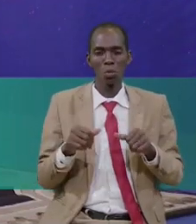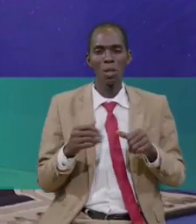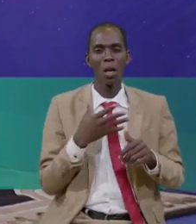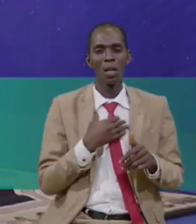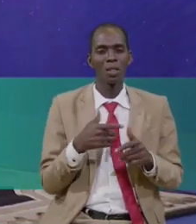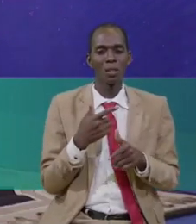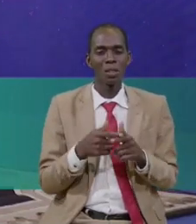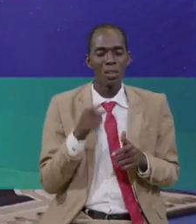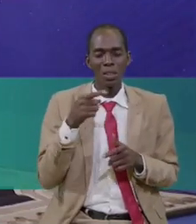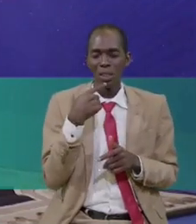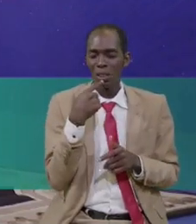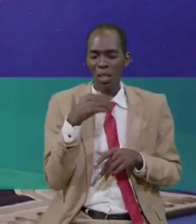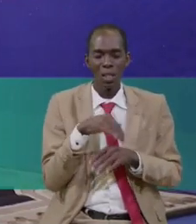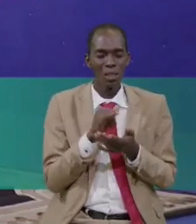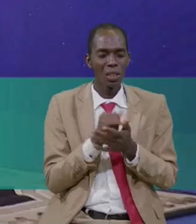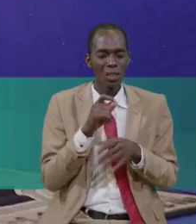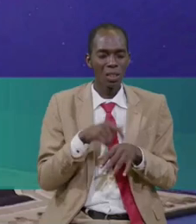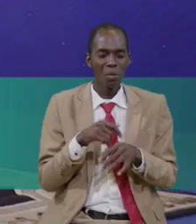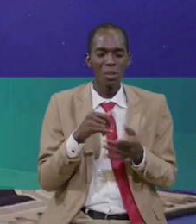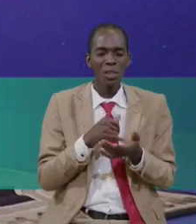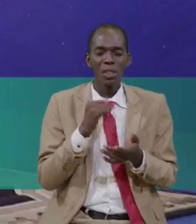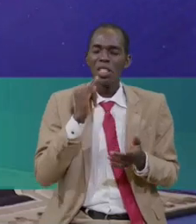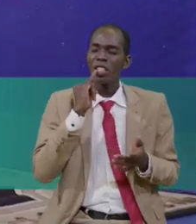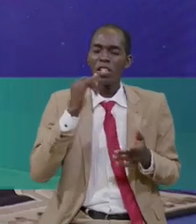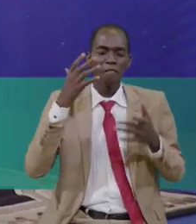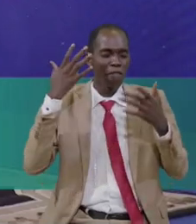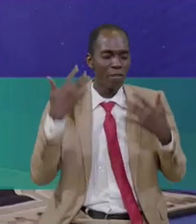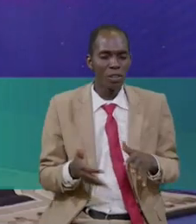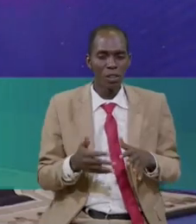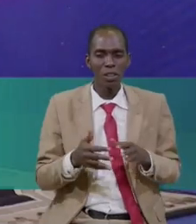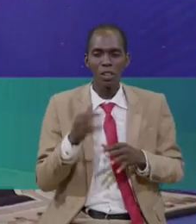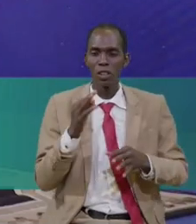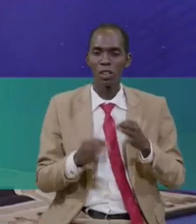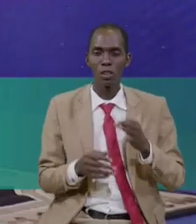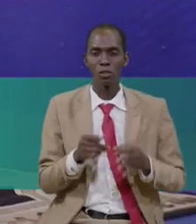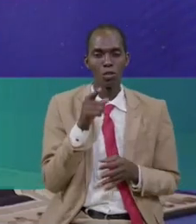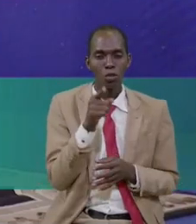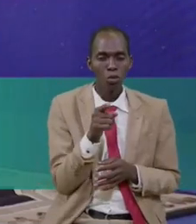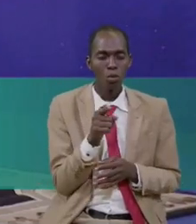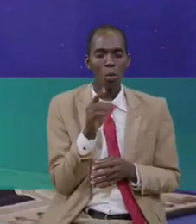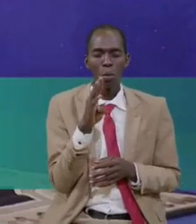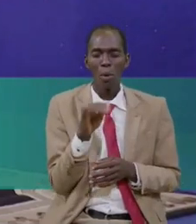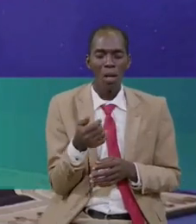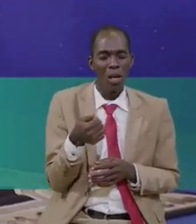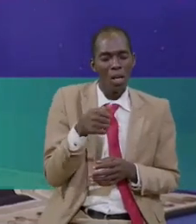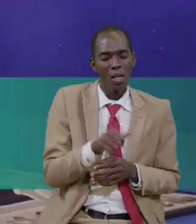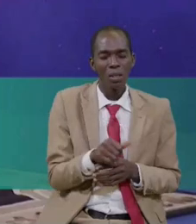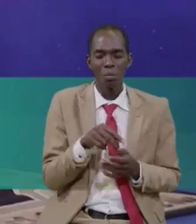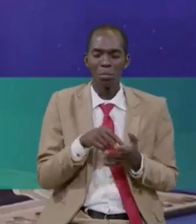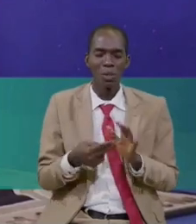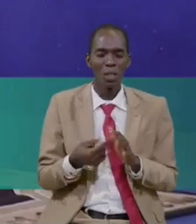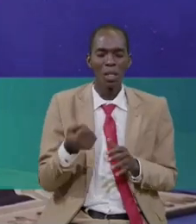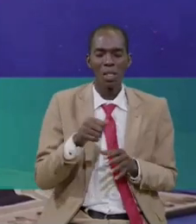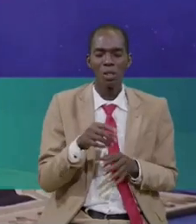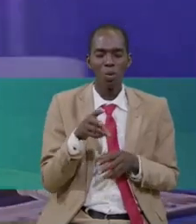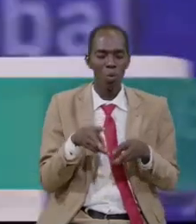accompli. Si toi, par autre moyen, quel que soit l'autre moyen, tu veux amener